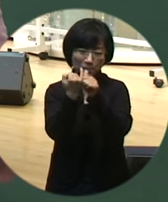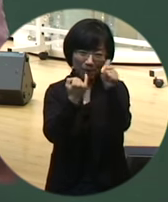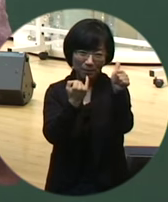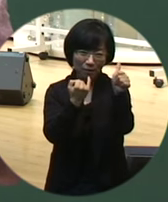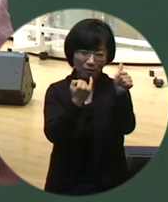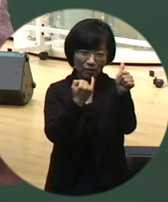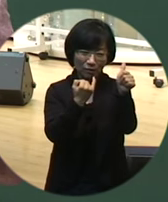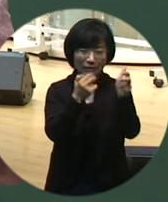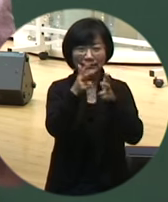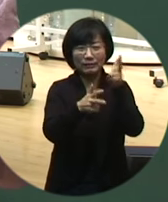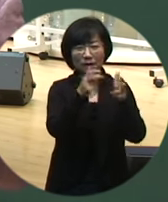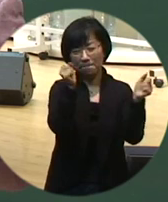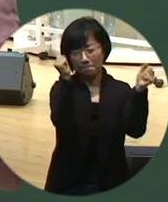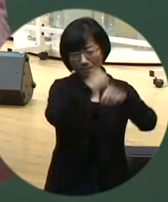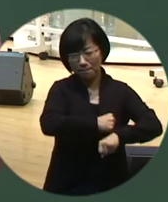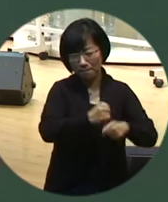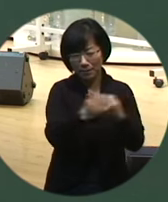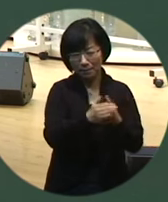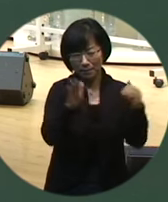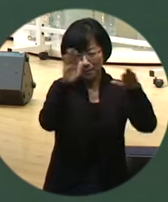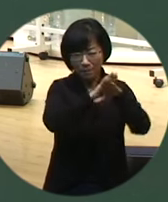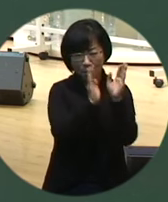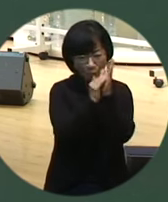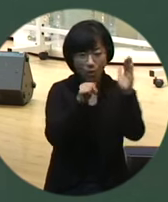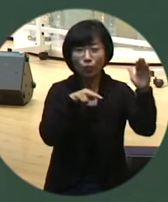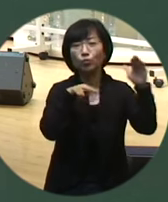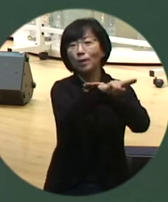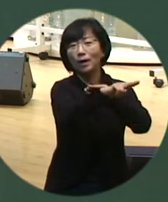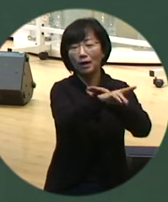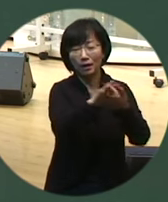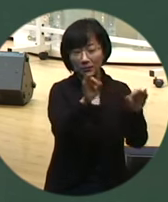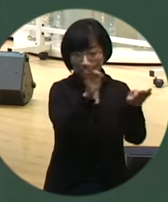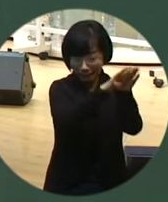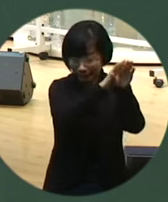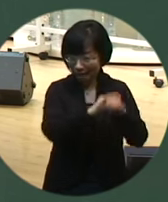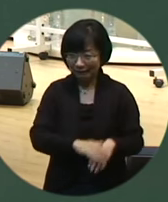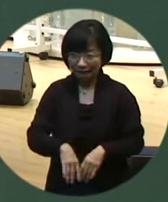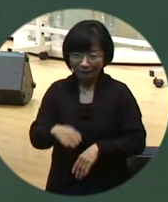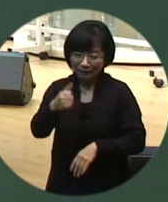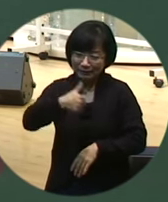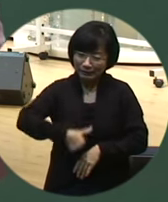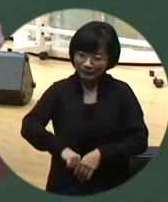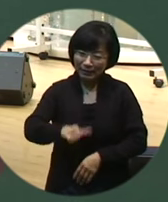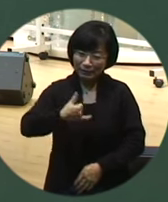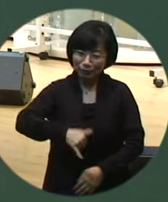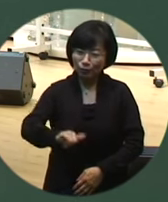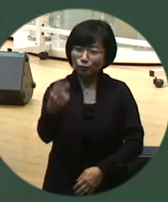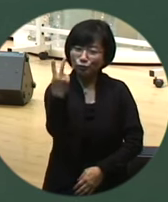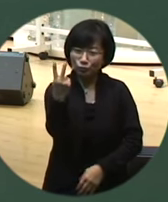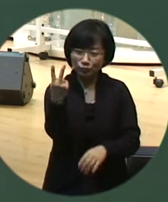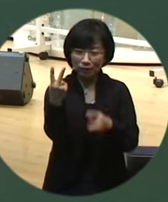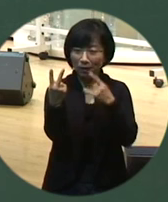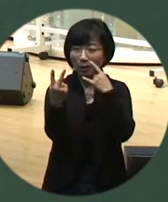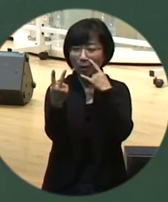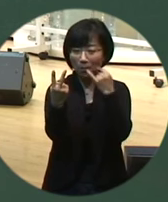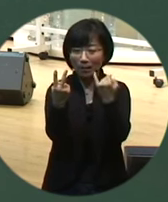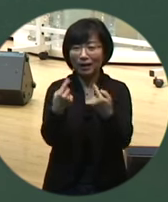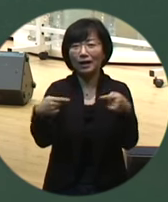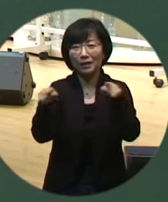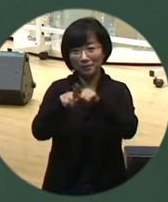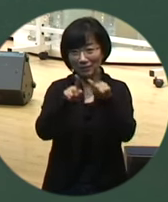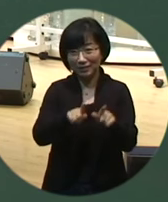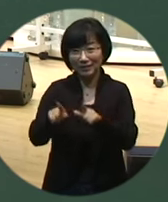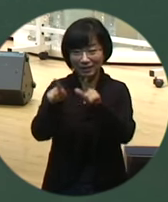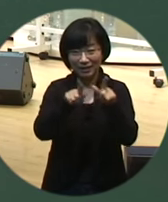야간 도주하고. And then he just ran away. 자녀 둘을 데리고 이제 살아요. And she's living with two children. 뭐 이제 사업이 다